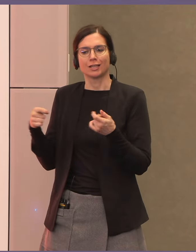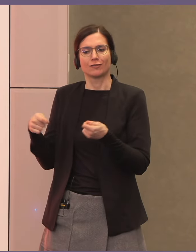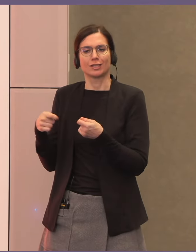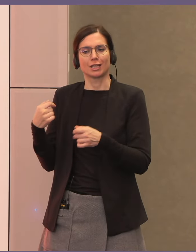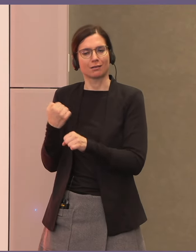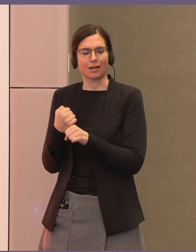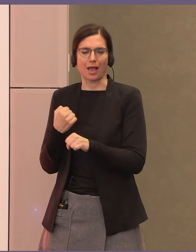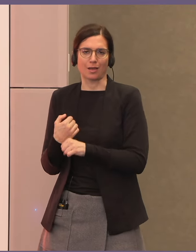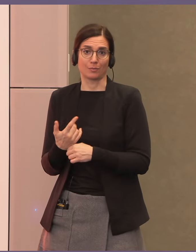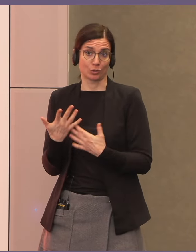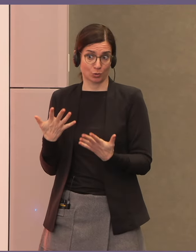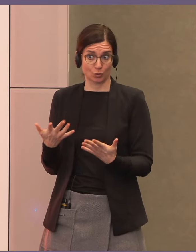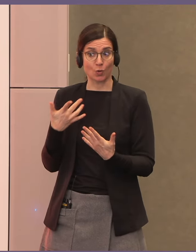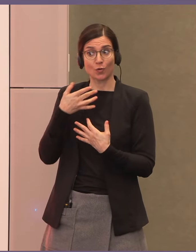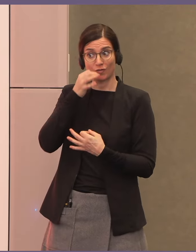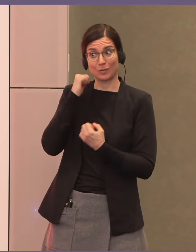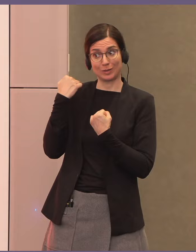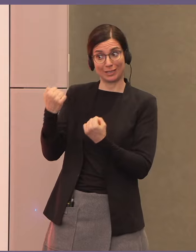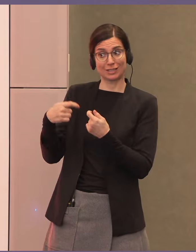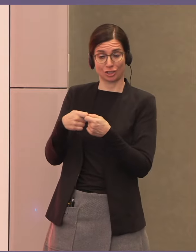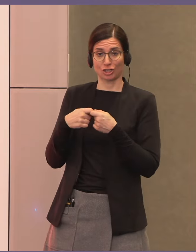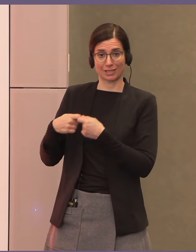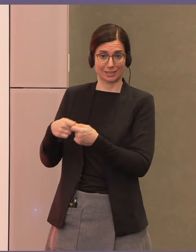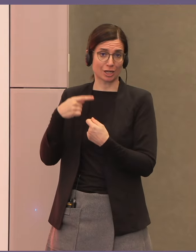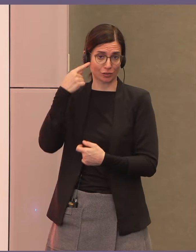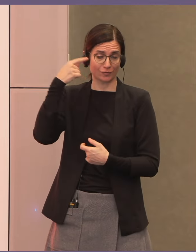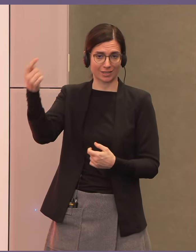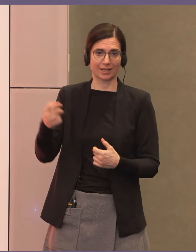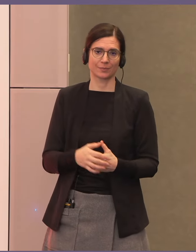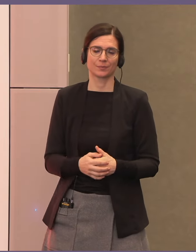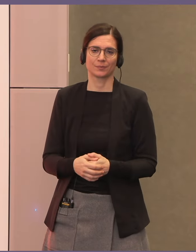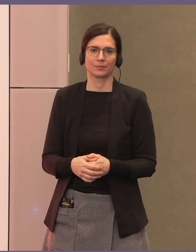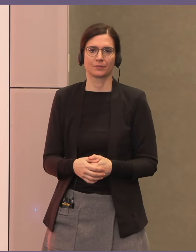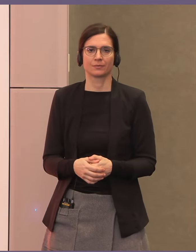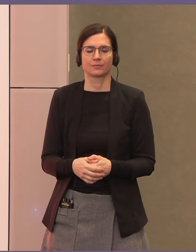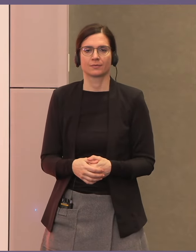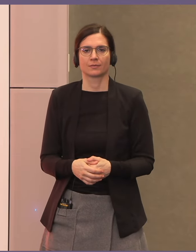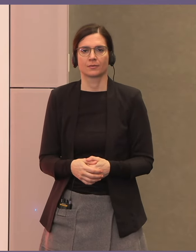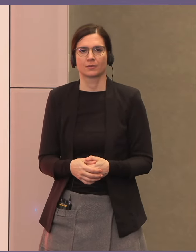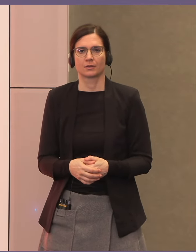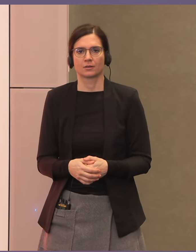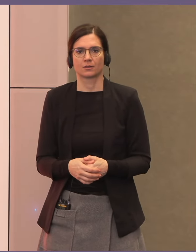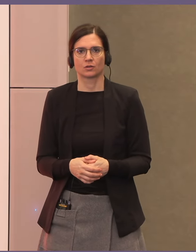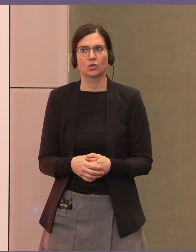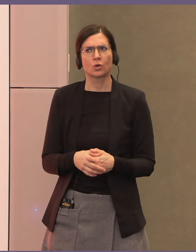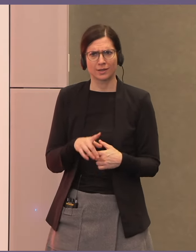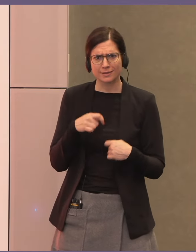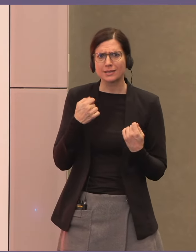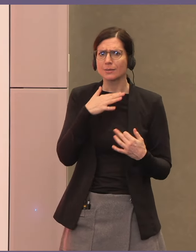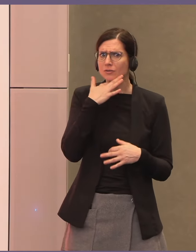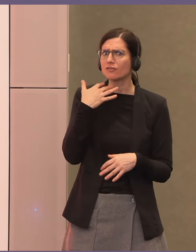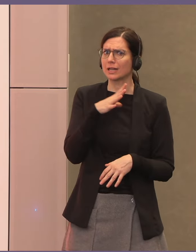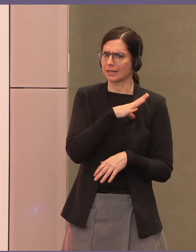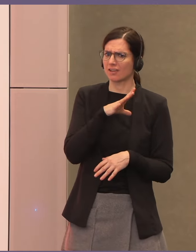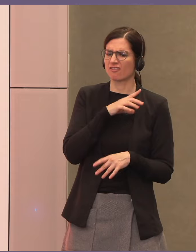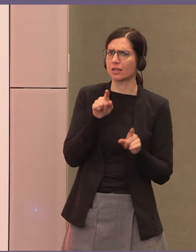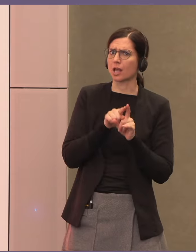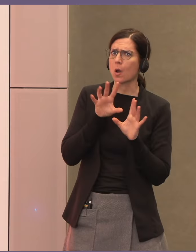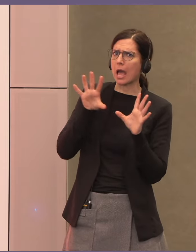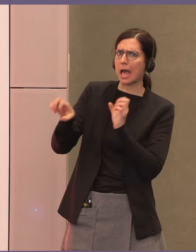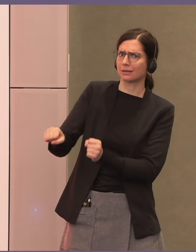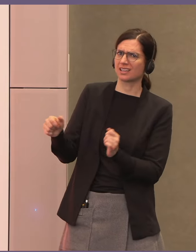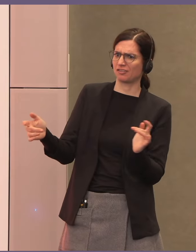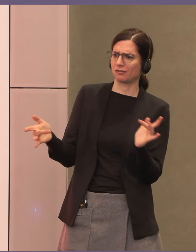Ein Ausweg aus diesem komplexen und widersprüchlichen Bündel von Angriffen und Gefahren für Gleichstellung und